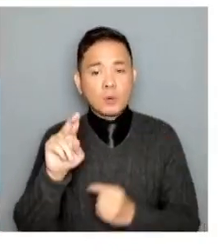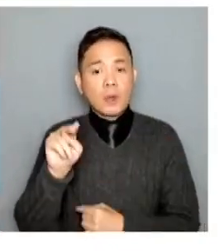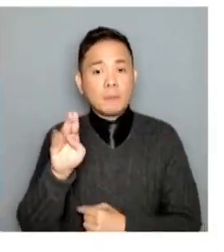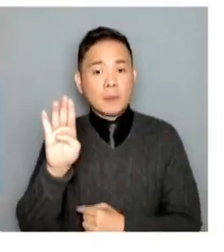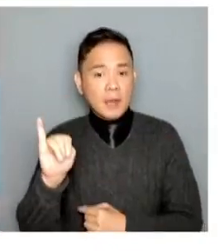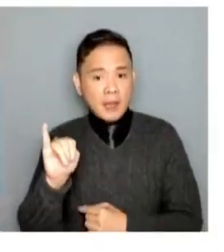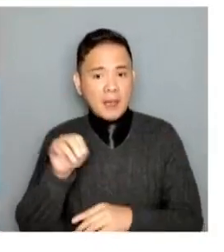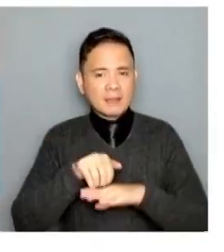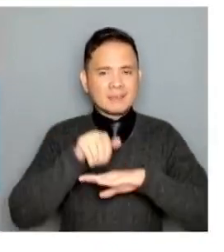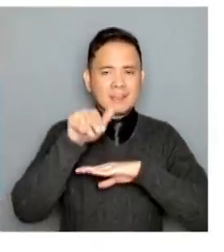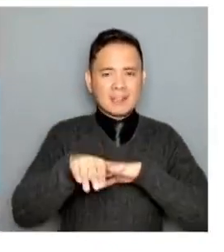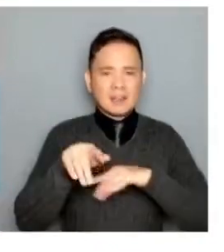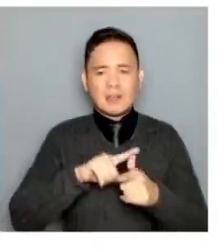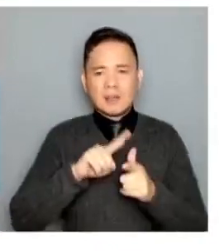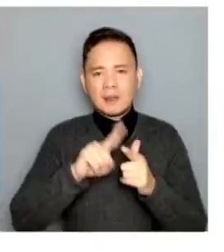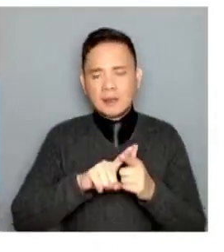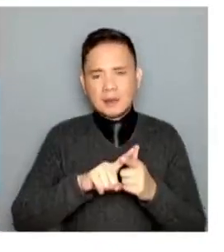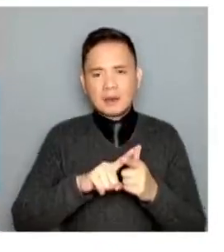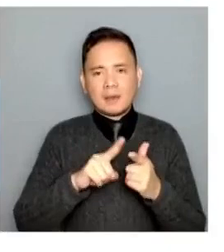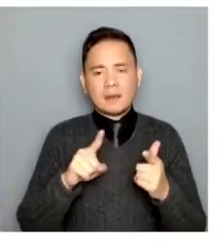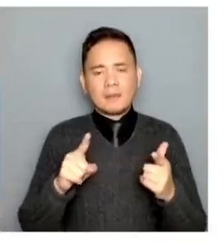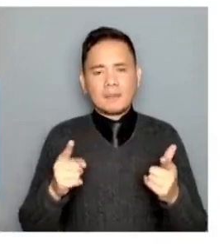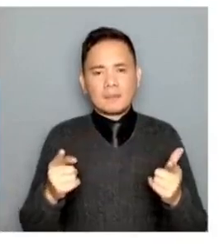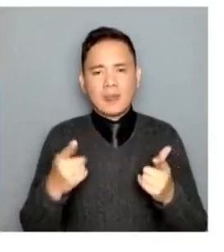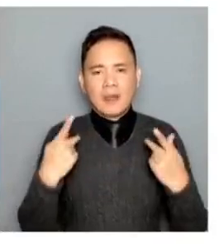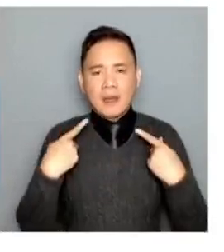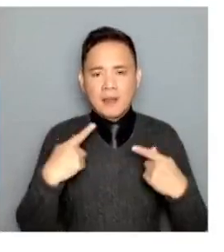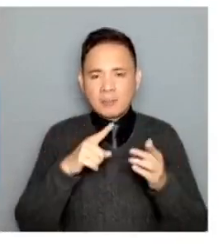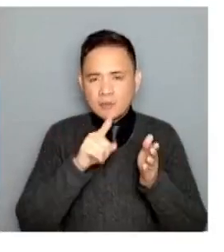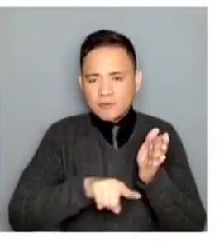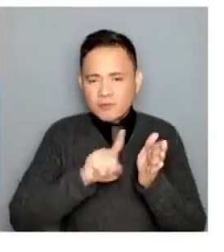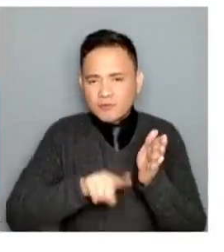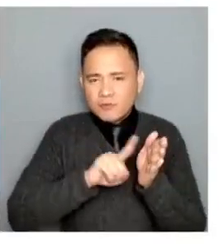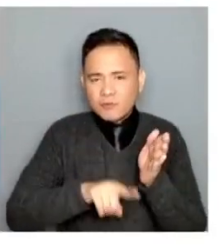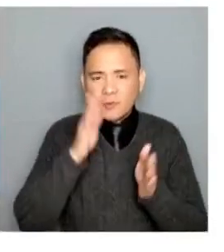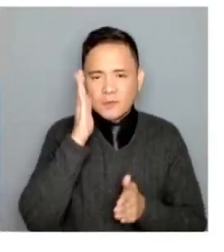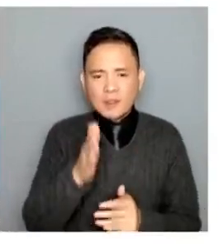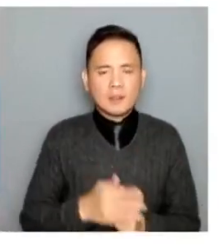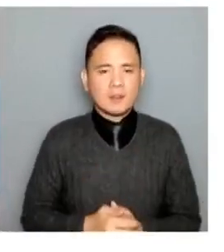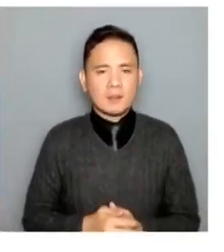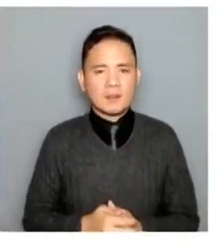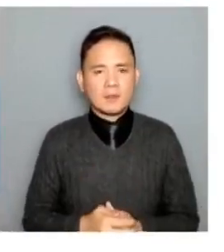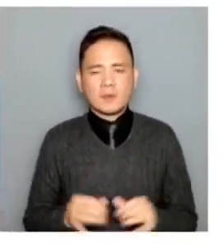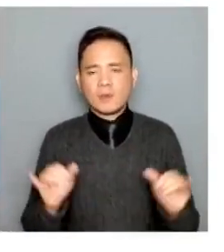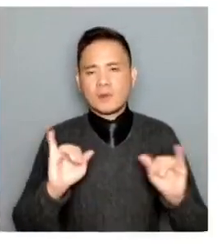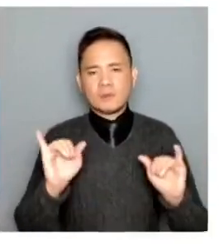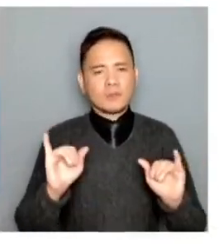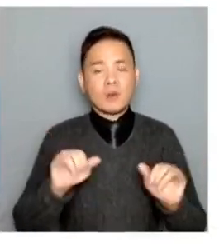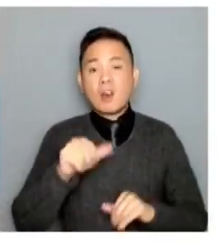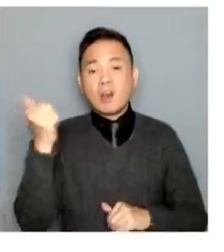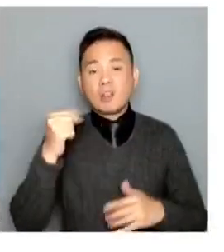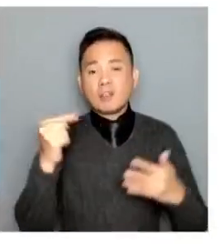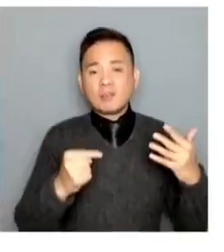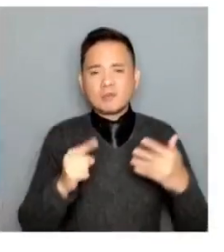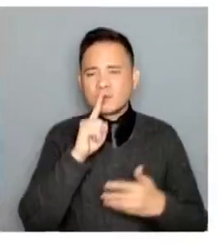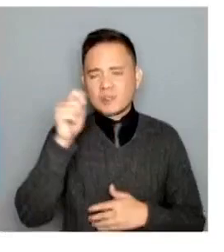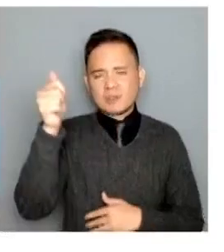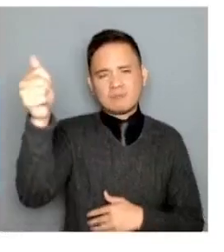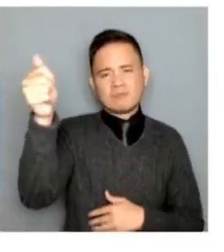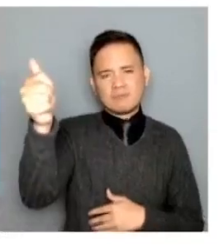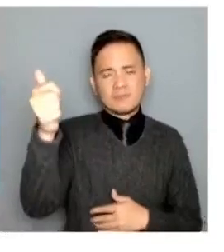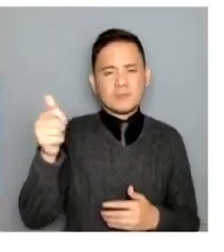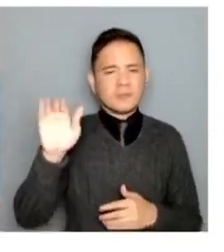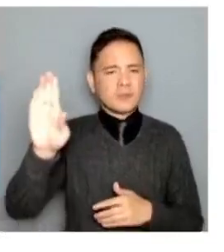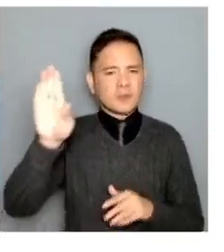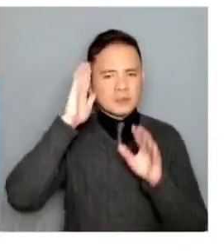para at least magkaroon po ng investigation. And other than that po, abala na po sila kung ano ang desisyon ng